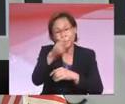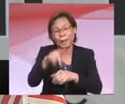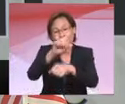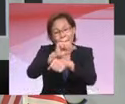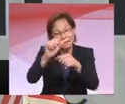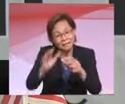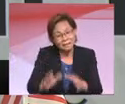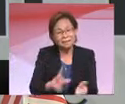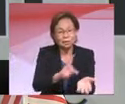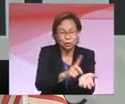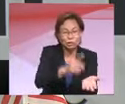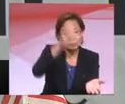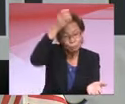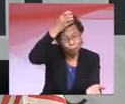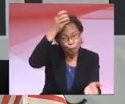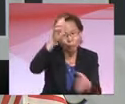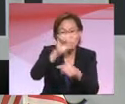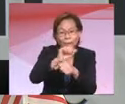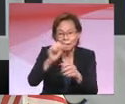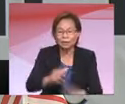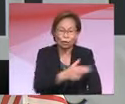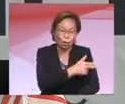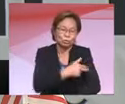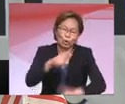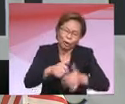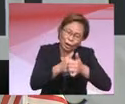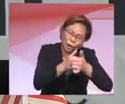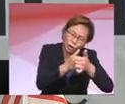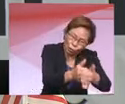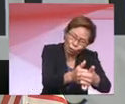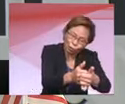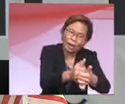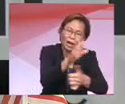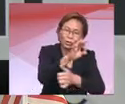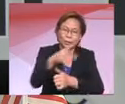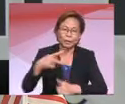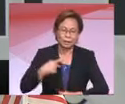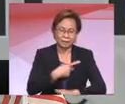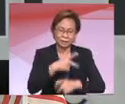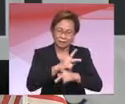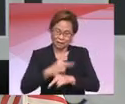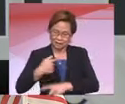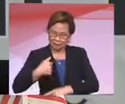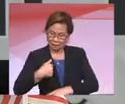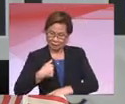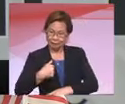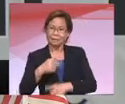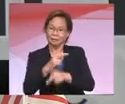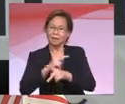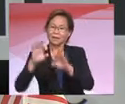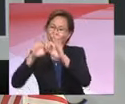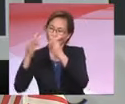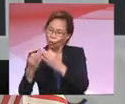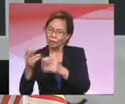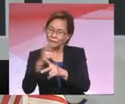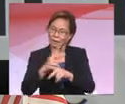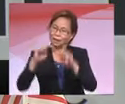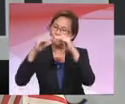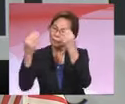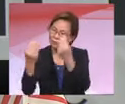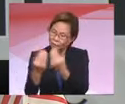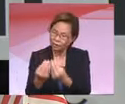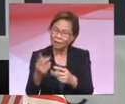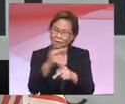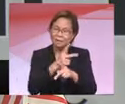petugas-petugas kesihatan perlu patuh kepada SOP. Kita kena jaga kita kena jaga keluarga kita, dan kita kena jaga masyarakat dan